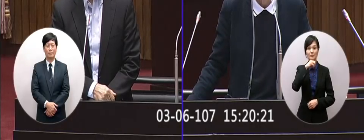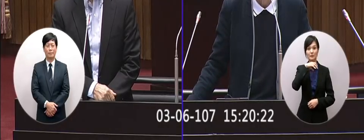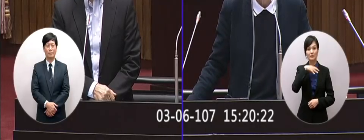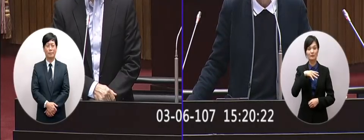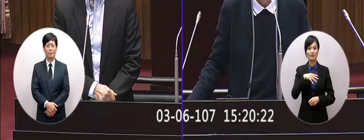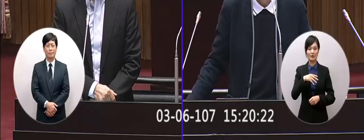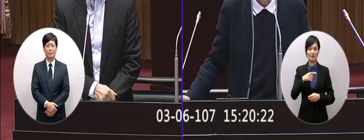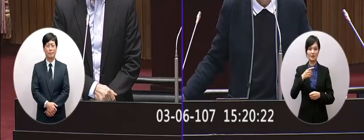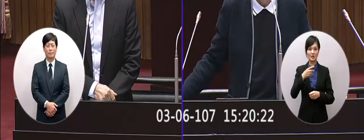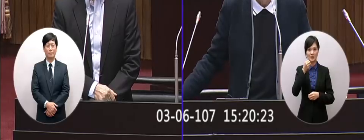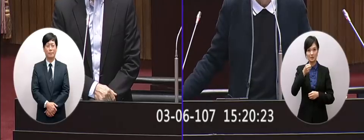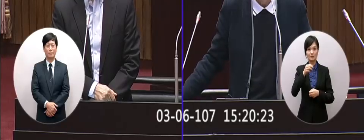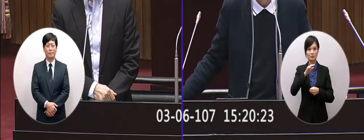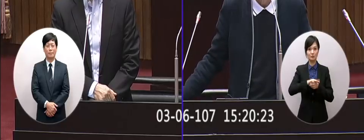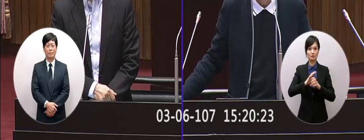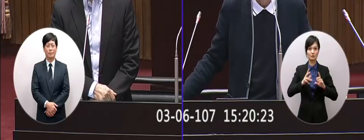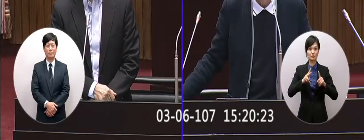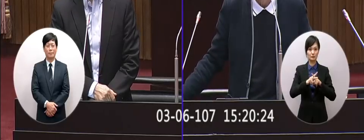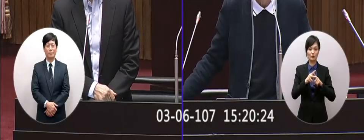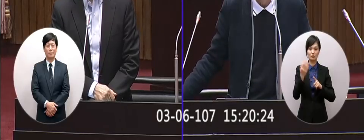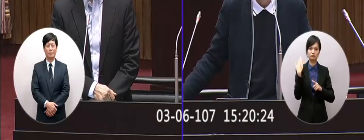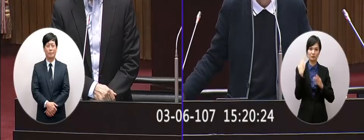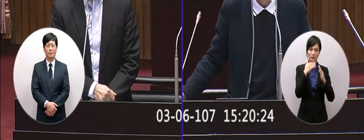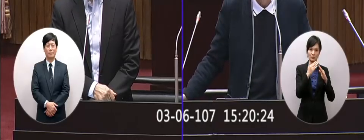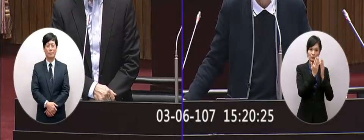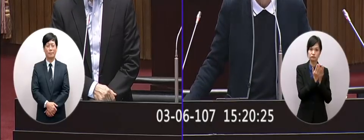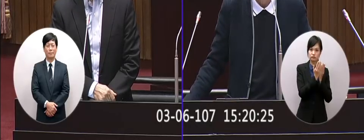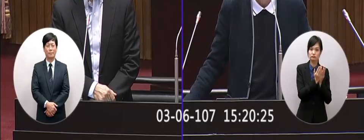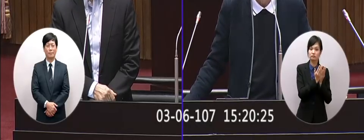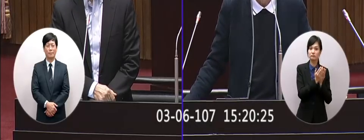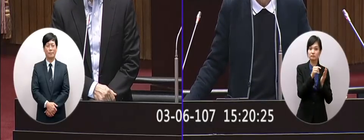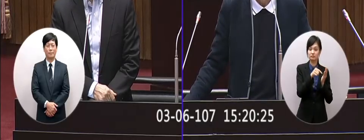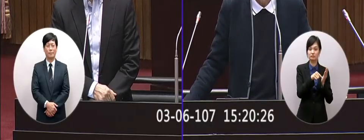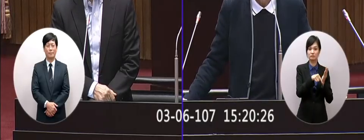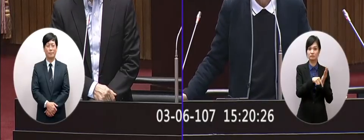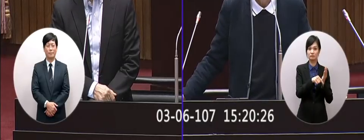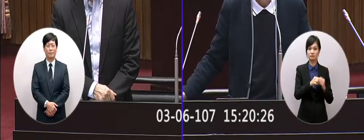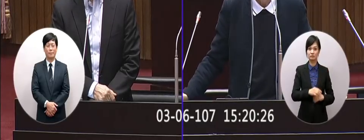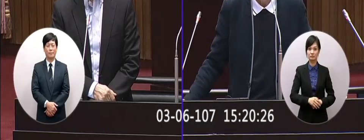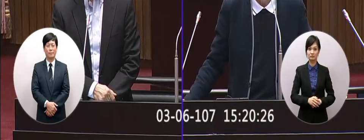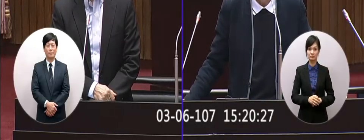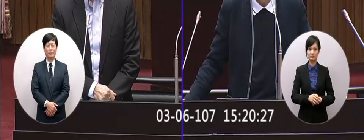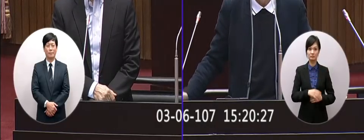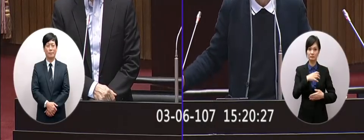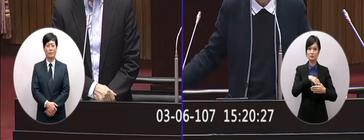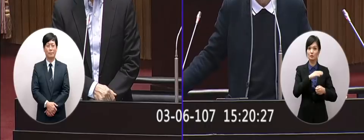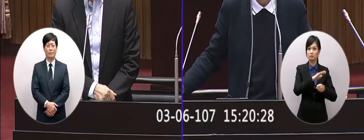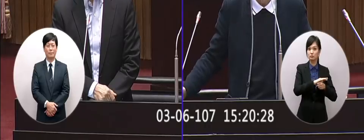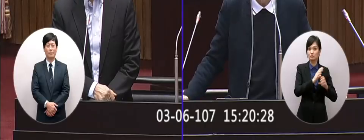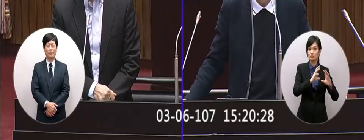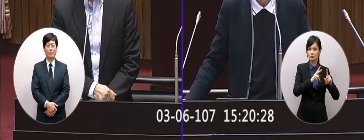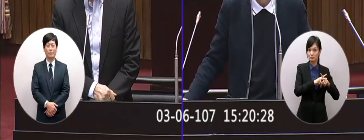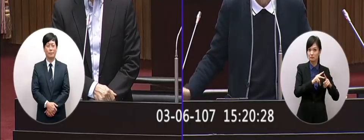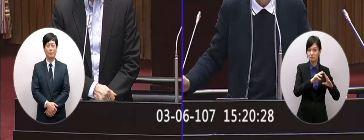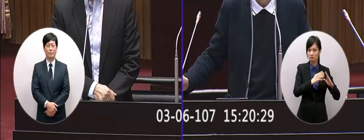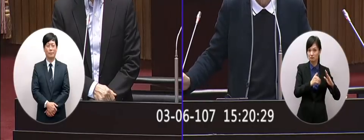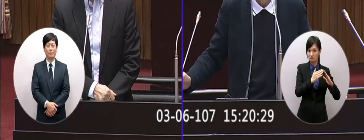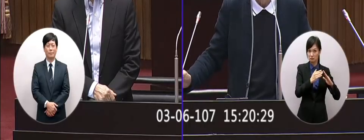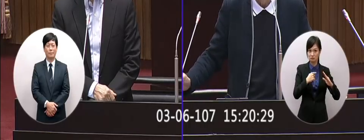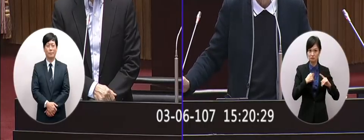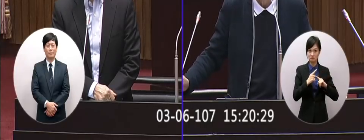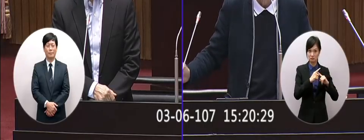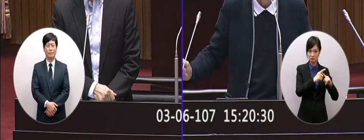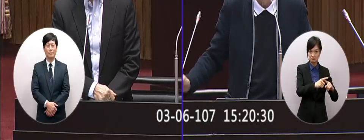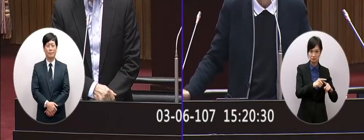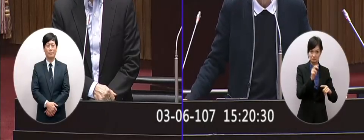部国社会，也是我们台北特殊的国社会文化。 你不怪说，也许都想从来表扬咱